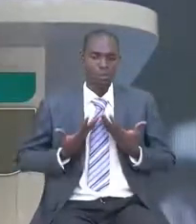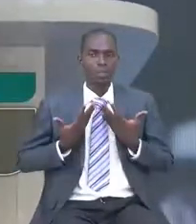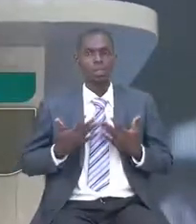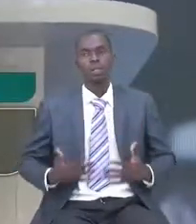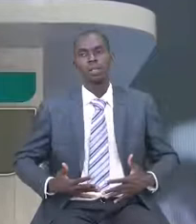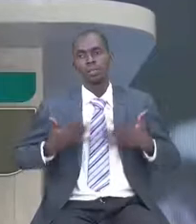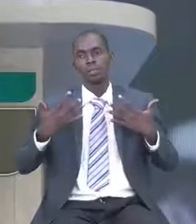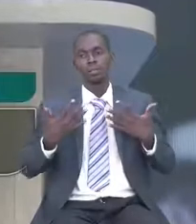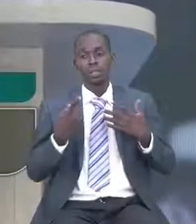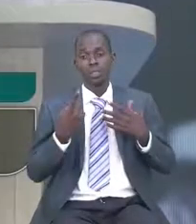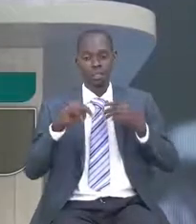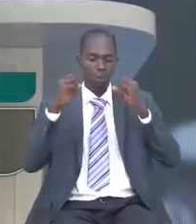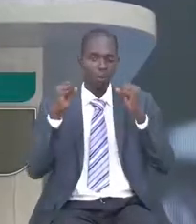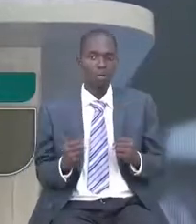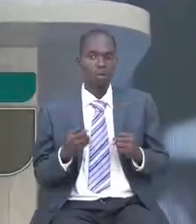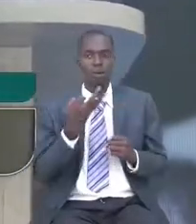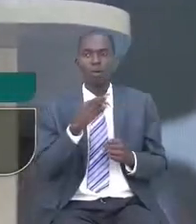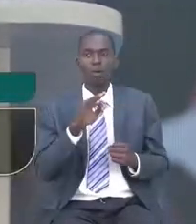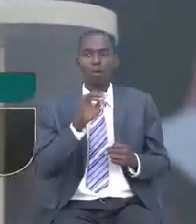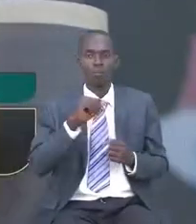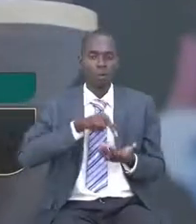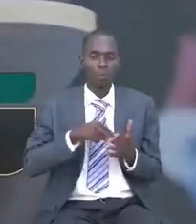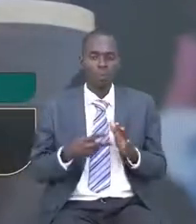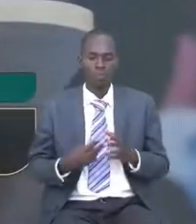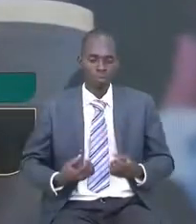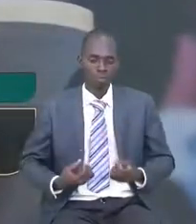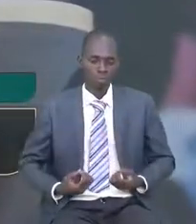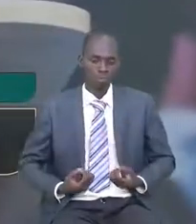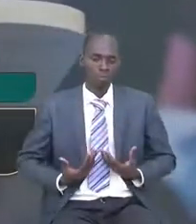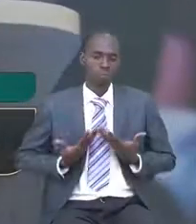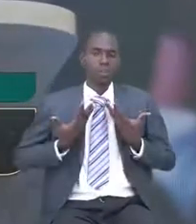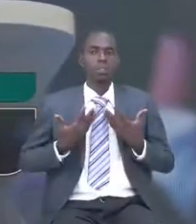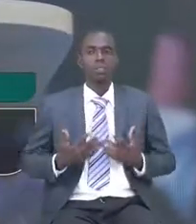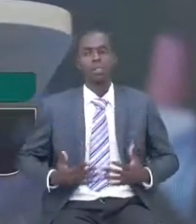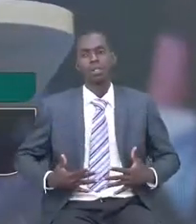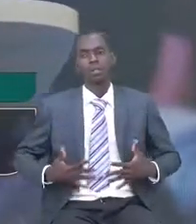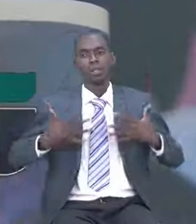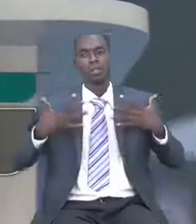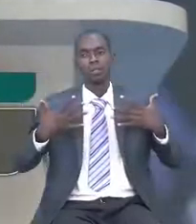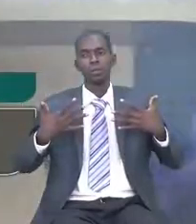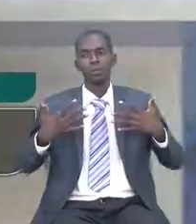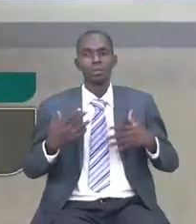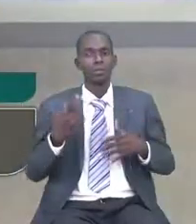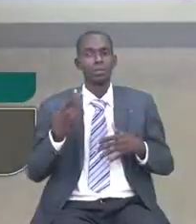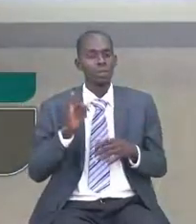La puissance d'une vie motivée par l'essentiel. Alors, j'utilise